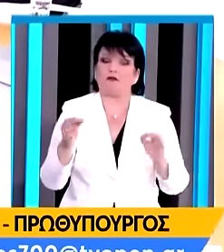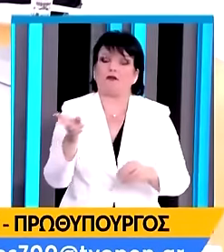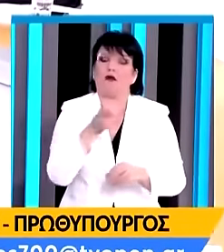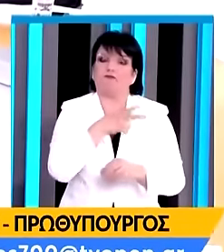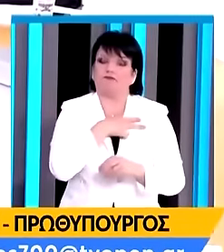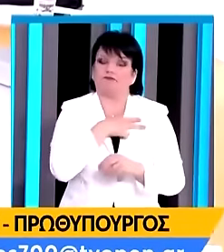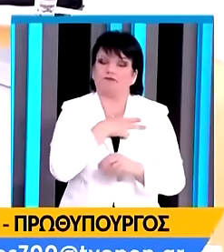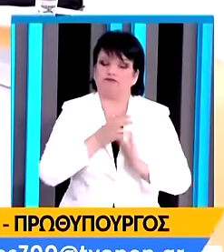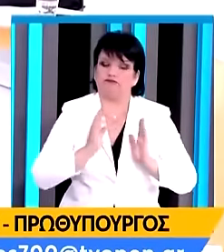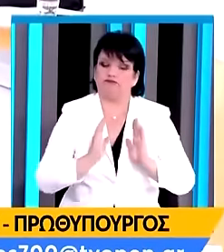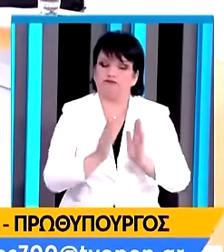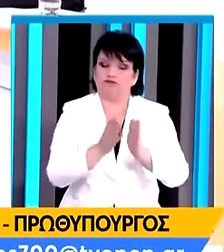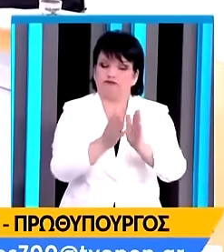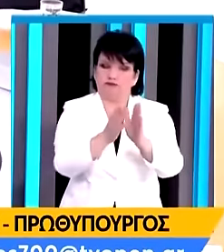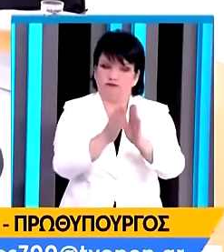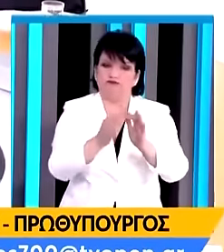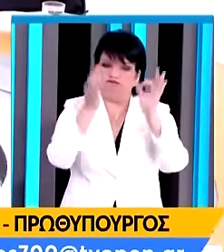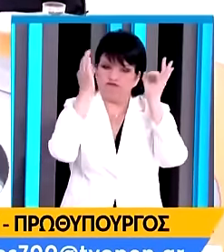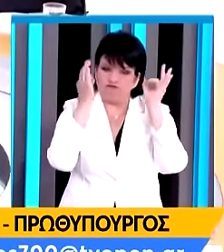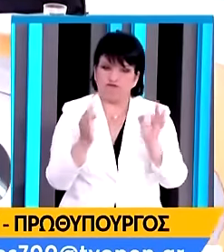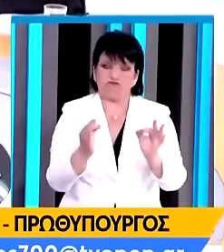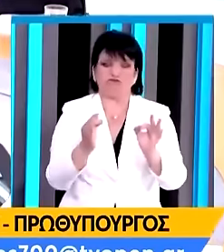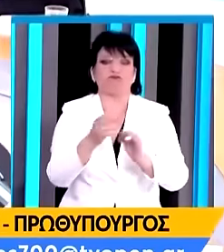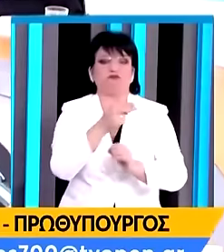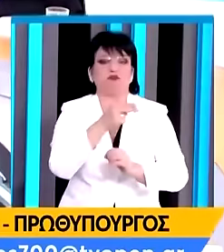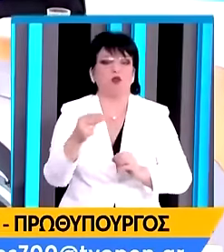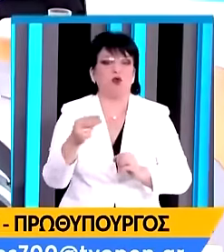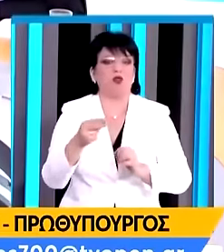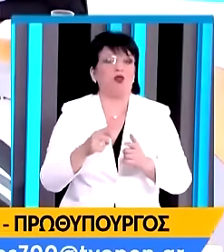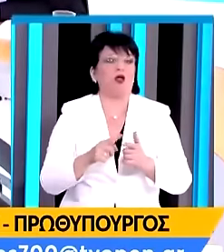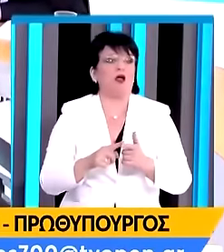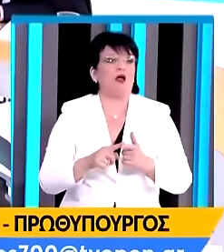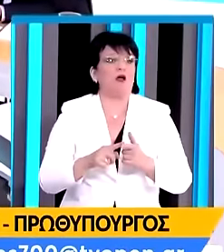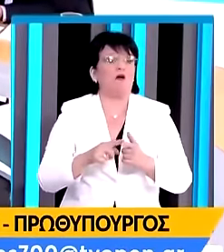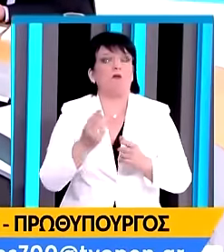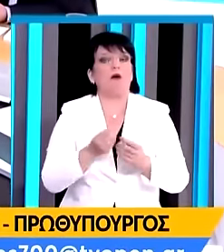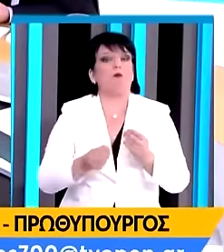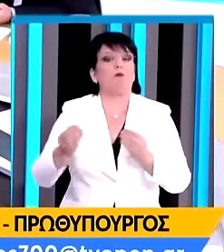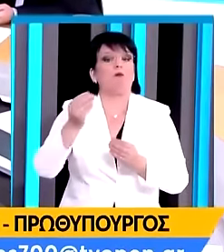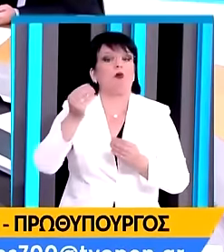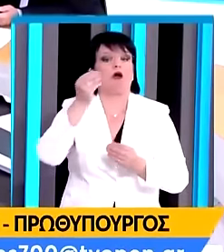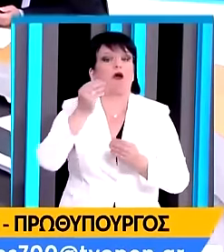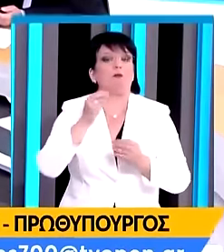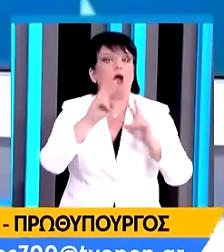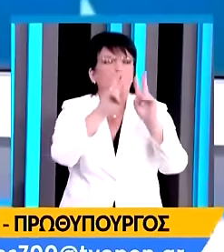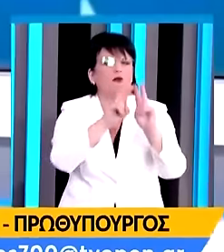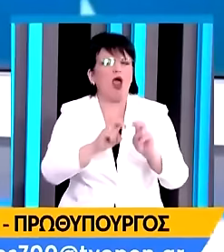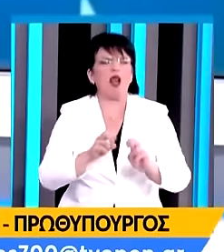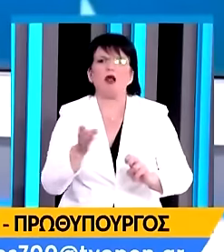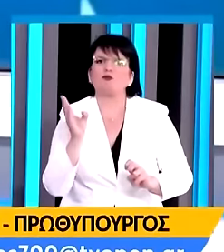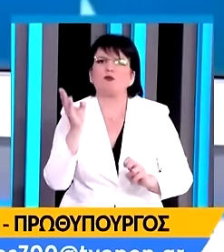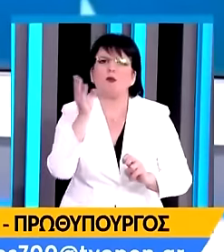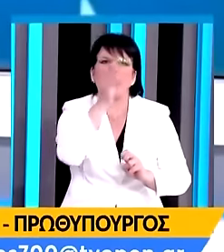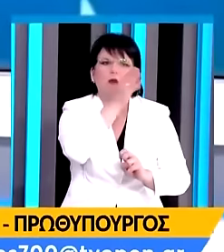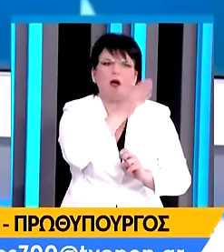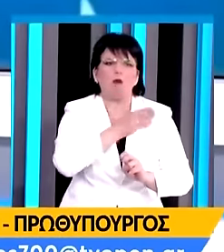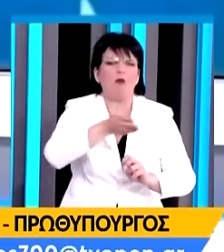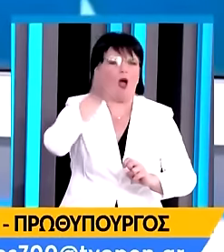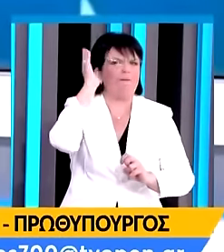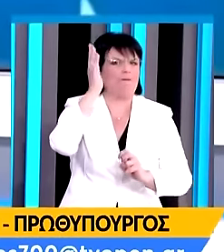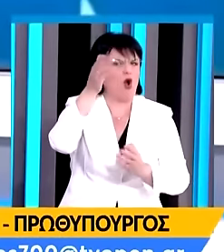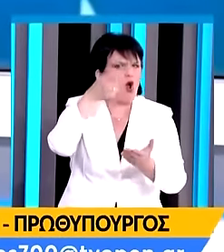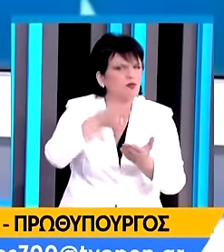αγορά. Έχουμε καθορίσει περιθώριο μεικτού κέρδους, έχουμε κάνει παραπάνω από 45.000 ελέγχους, έχουμε επιβάλει